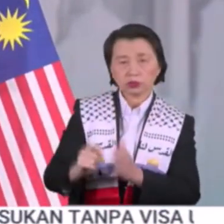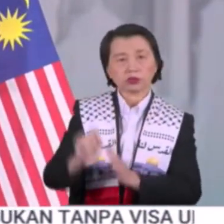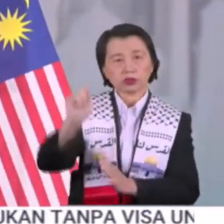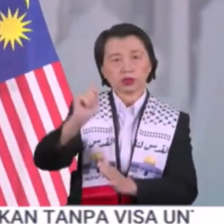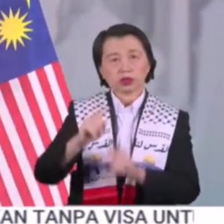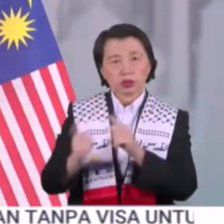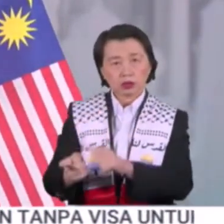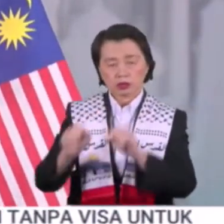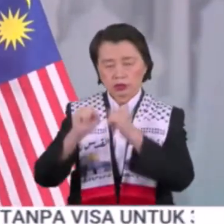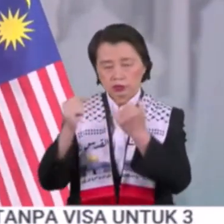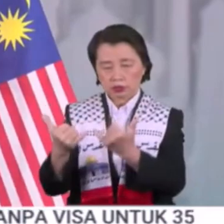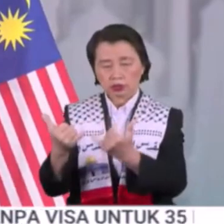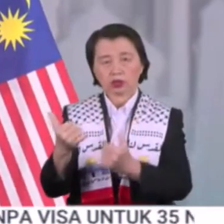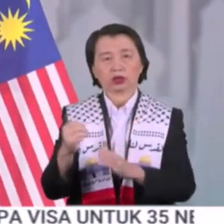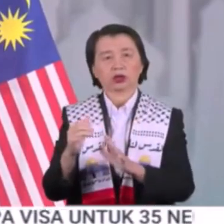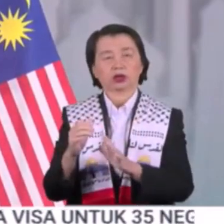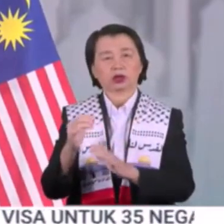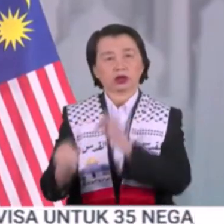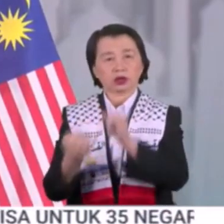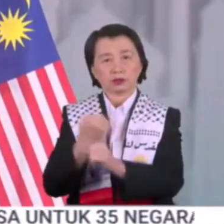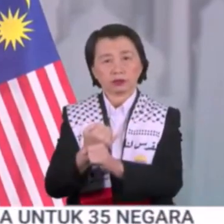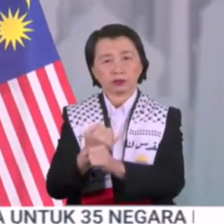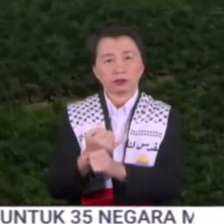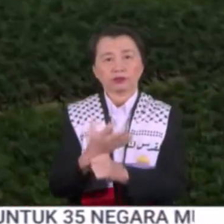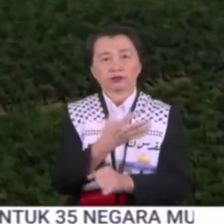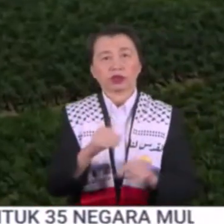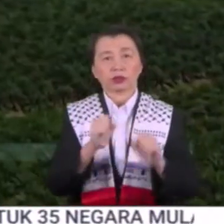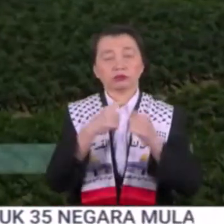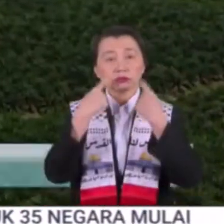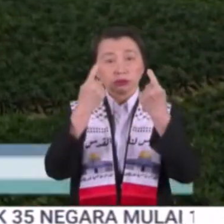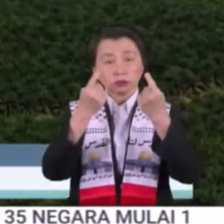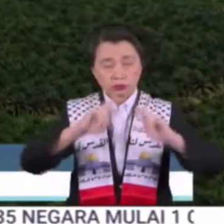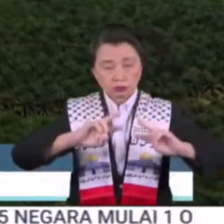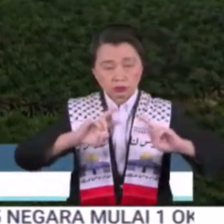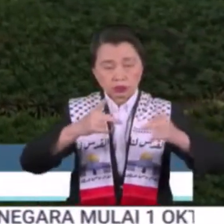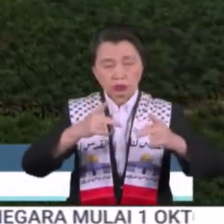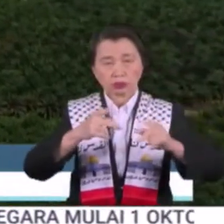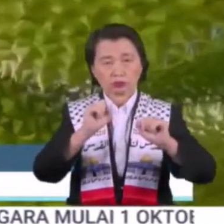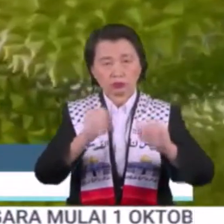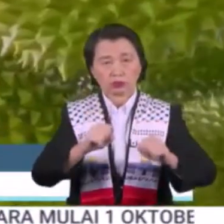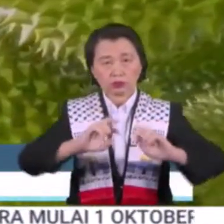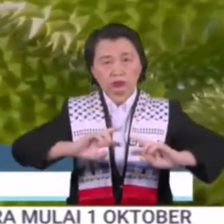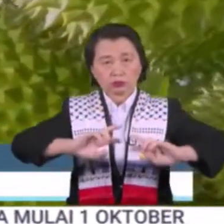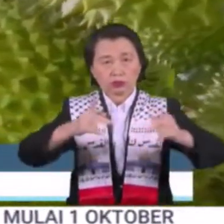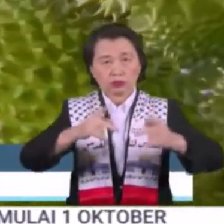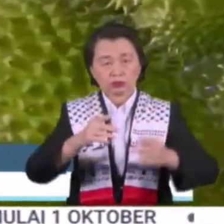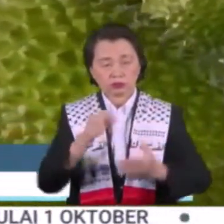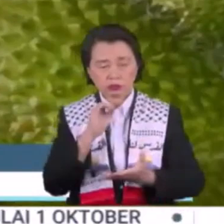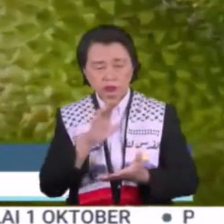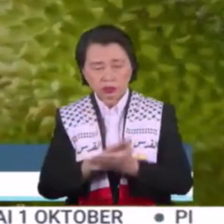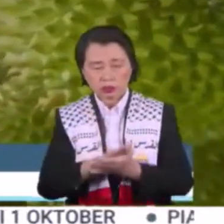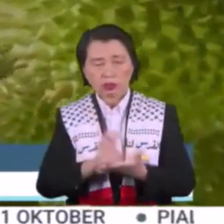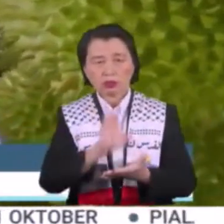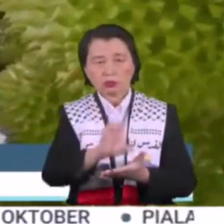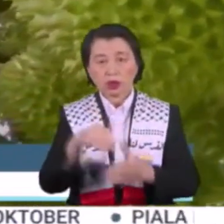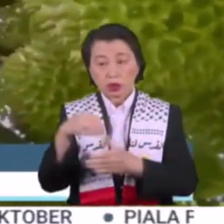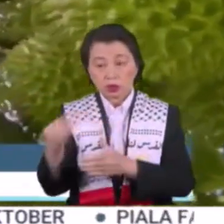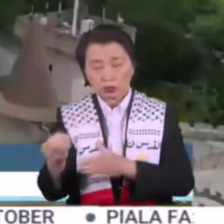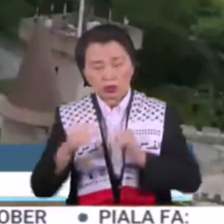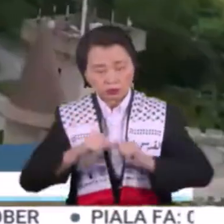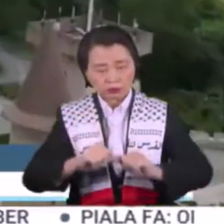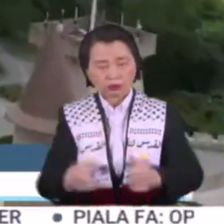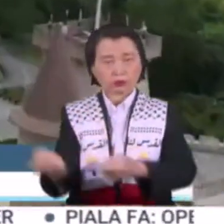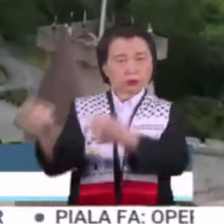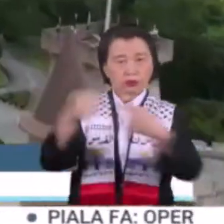tinggi oleh Syarikat antarabangsa sekalipun Berjaya dan juga berupaya melonjakkan keyakinan pelabur asing untuk